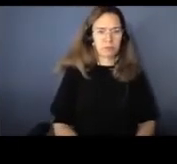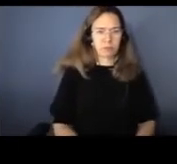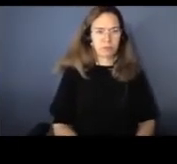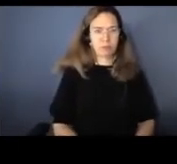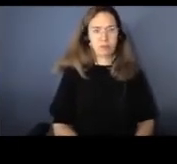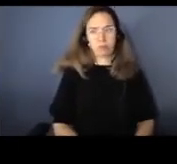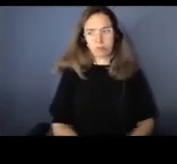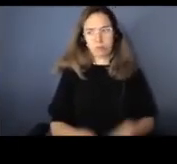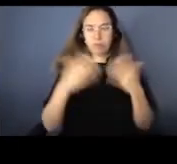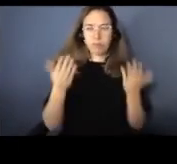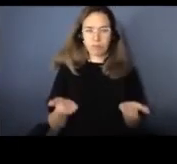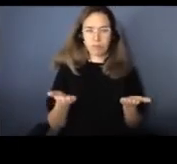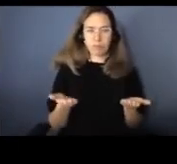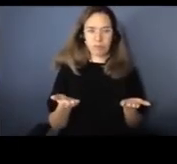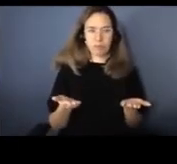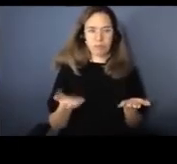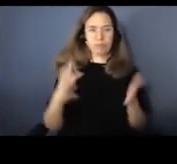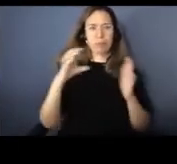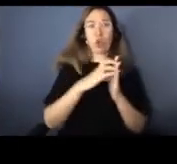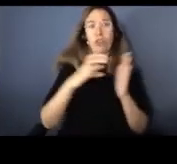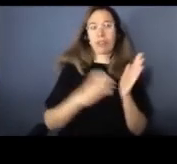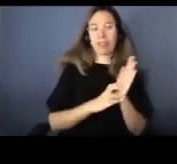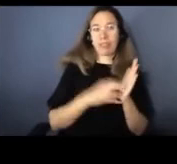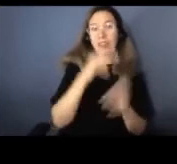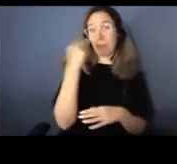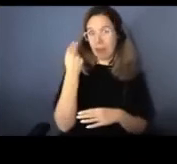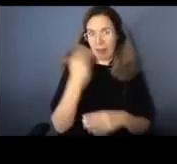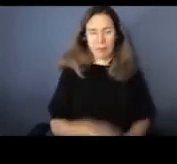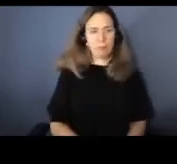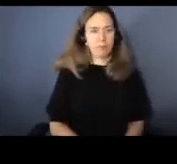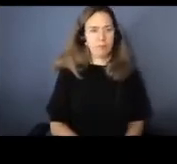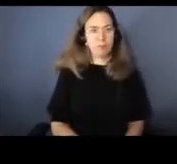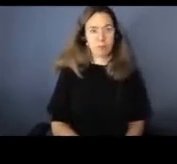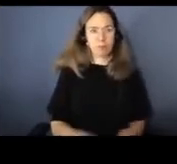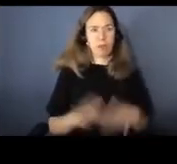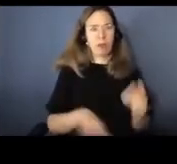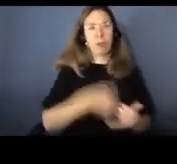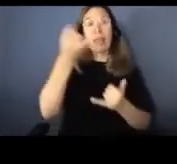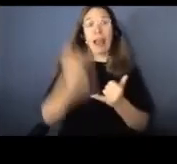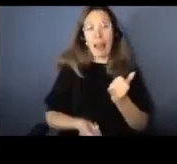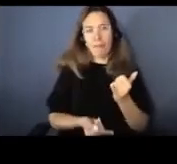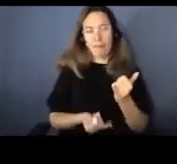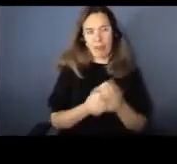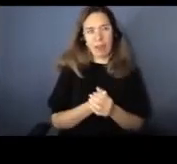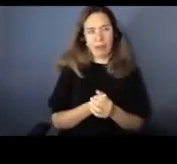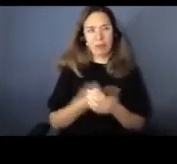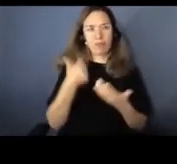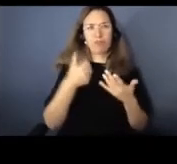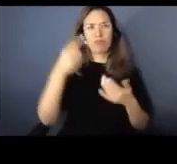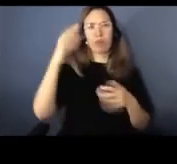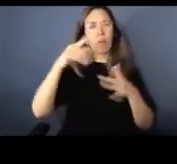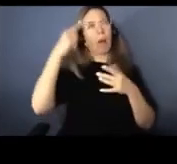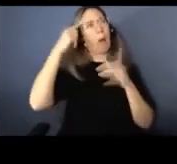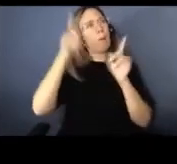pour l'argument du code criminel. Et enfin, et de manière un peu plus détachée de l'évolution des mentalités,